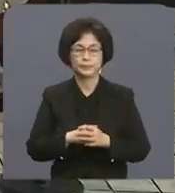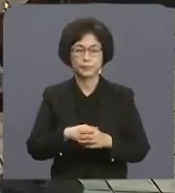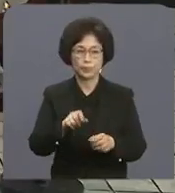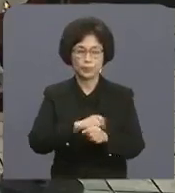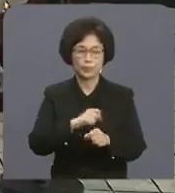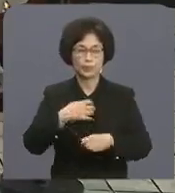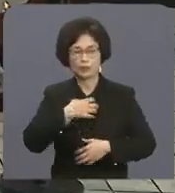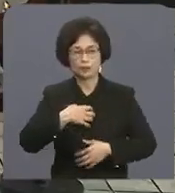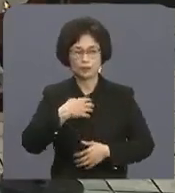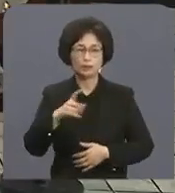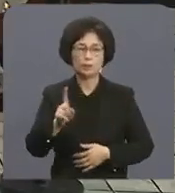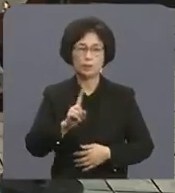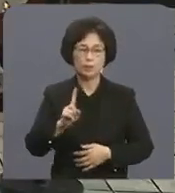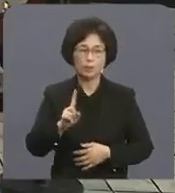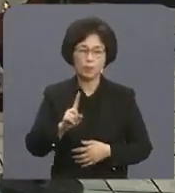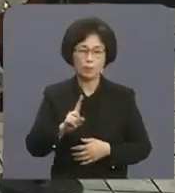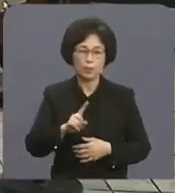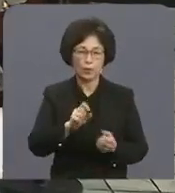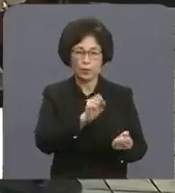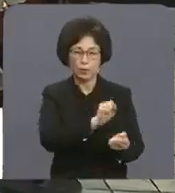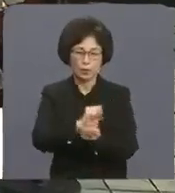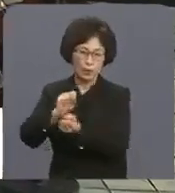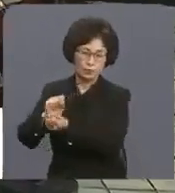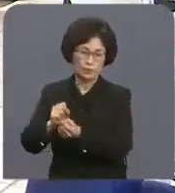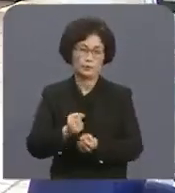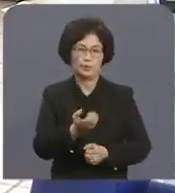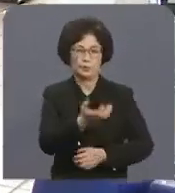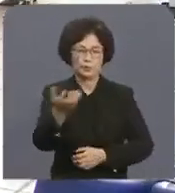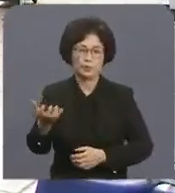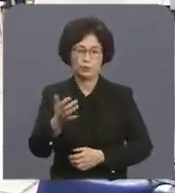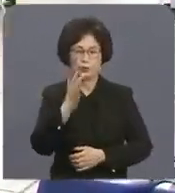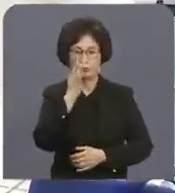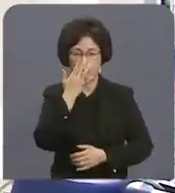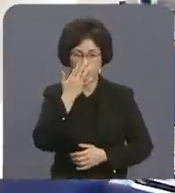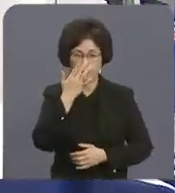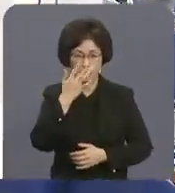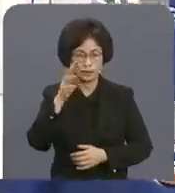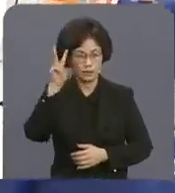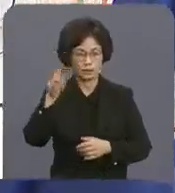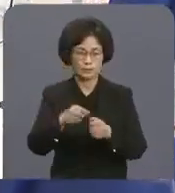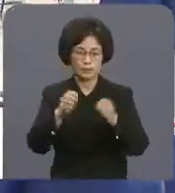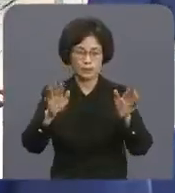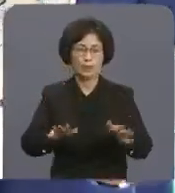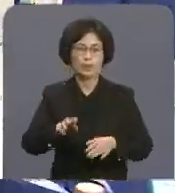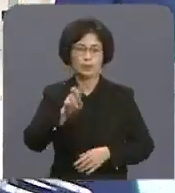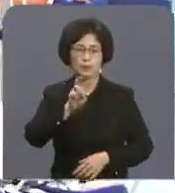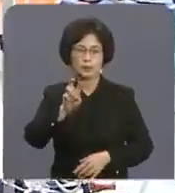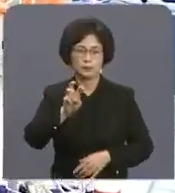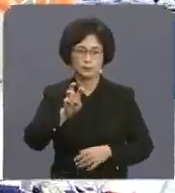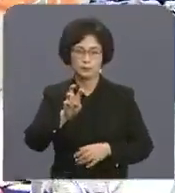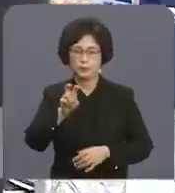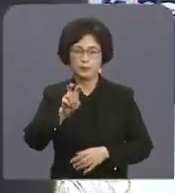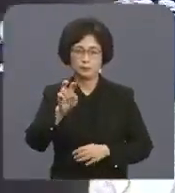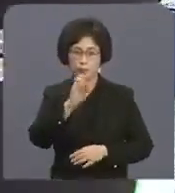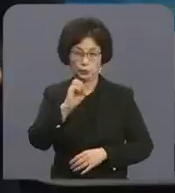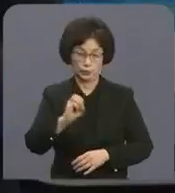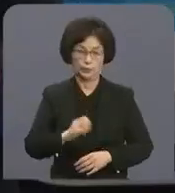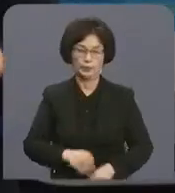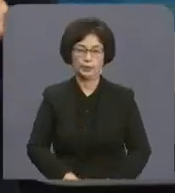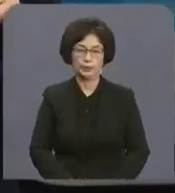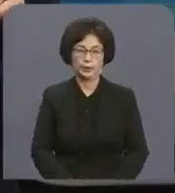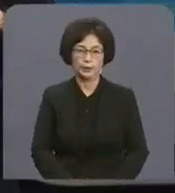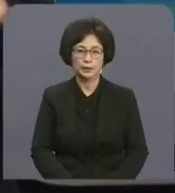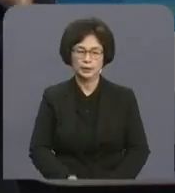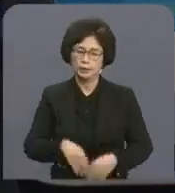특히 우려스러운 것은 감염 경로가 불분명한 비율이 이번 연휴 기간 20%에 육박했다는 것입니다.